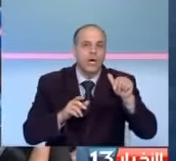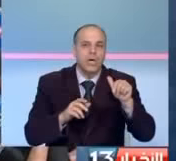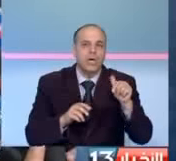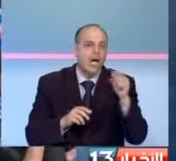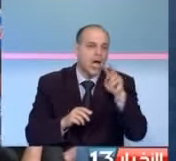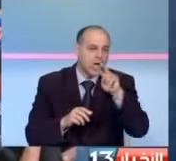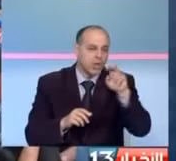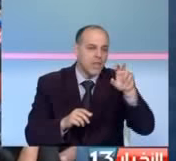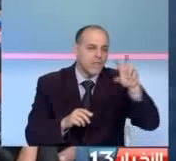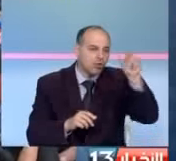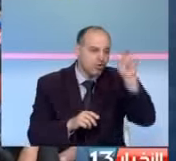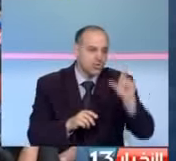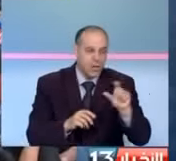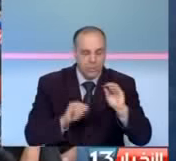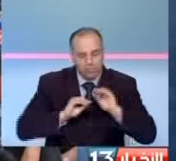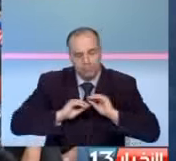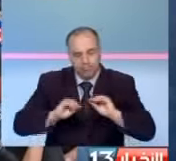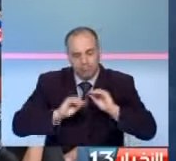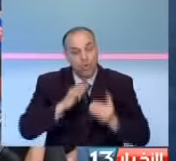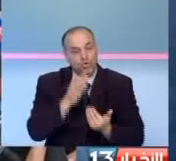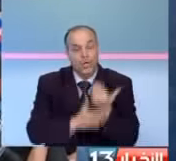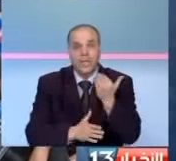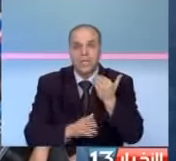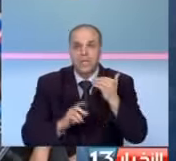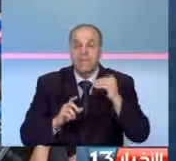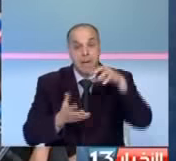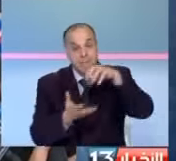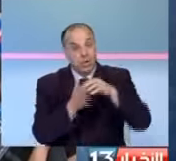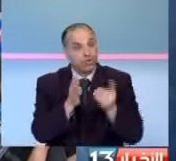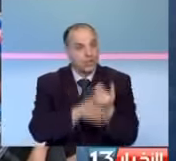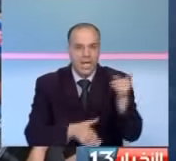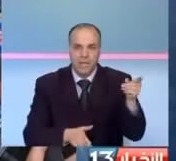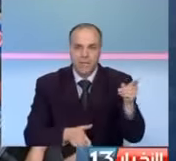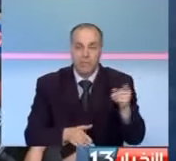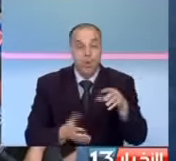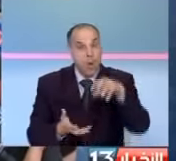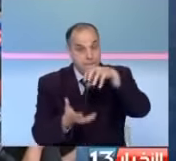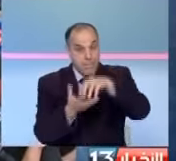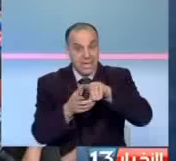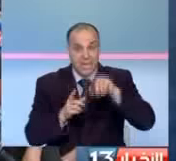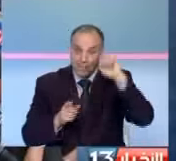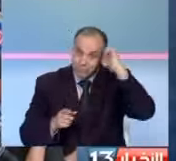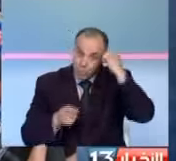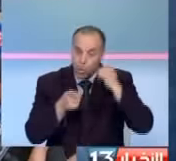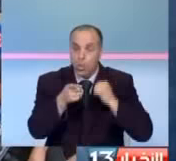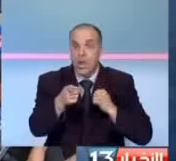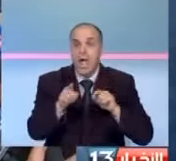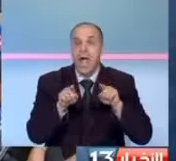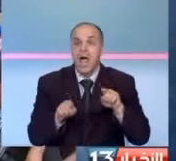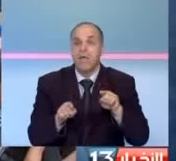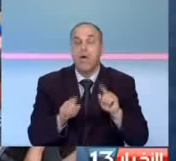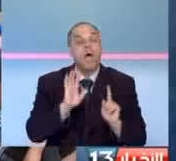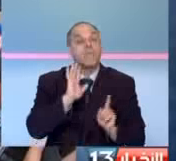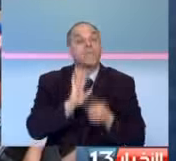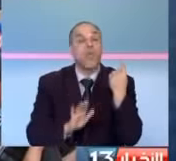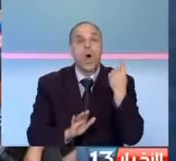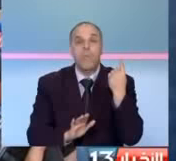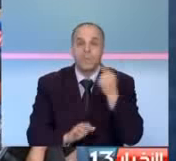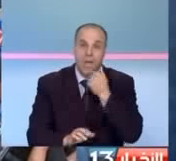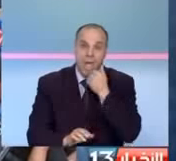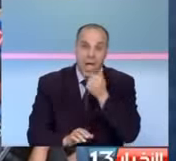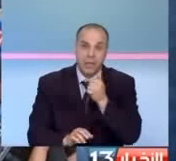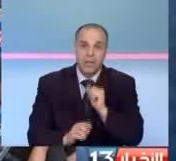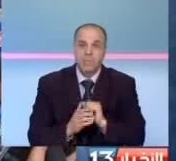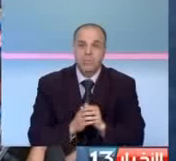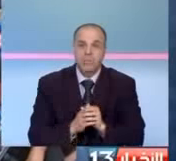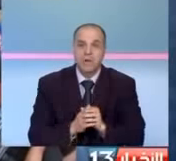من بين 20 و30 معناتها متكون جديد في المركز هذايا. وهالمركز هذايا الخاصية نتاعو أنه الفريد من نوعه، وأنه